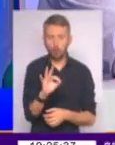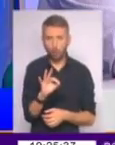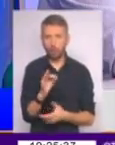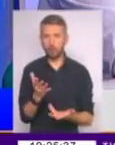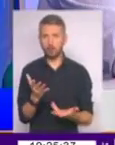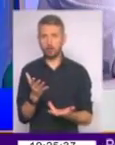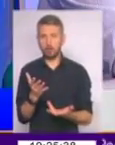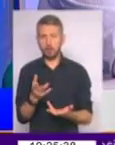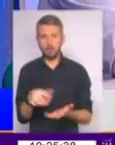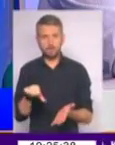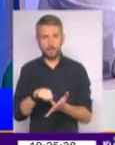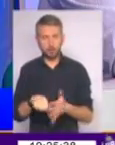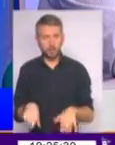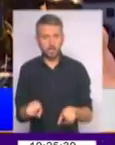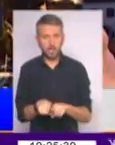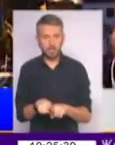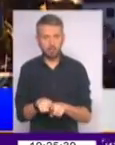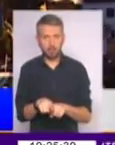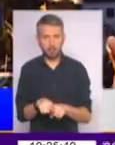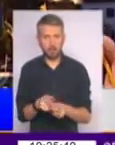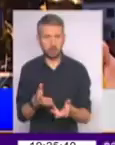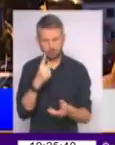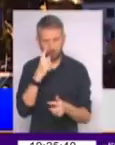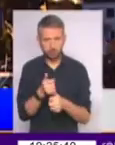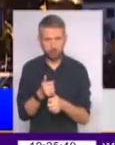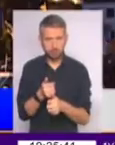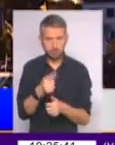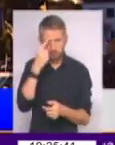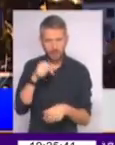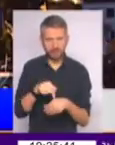ну, виступили такими, якби, несвідомими, або вони навмисно це роблять?